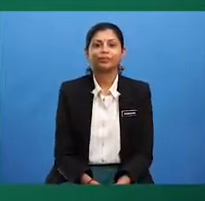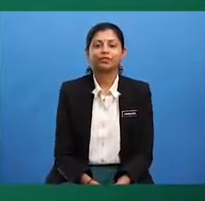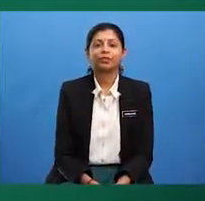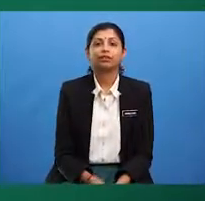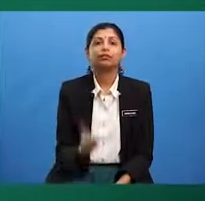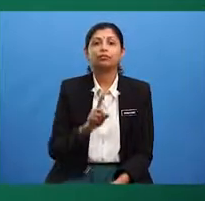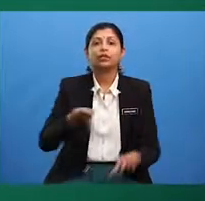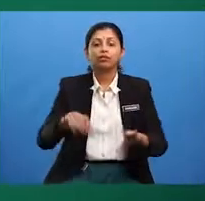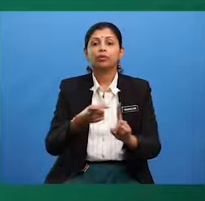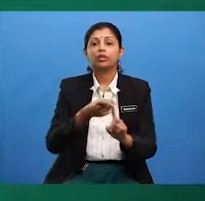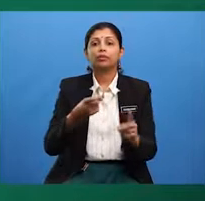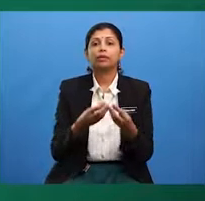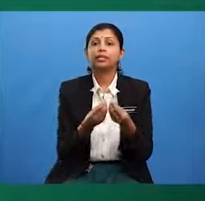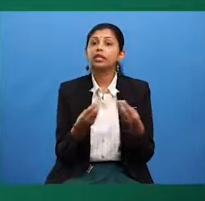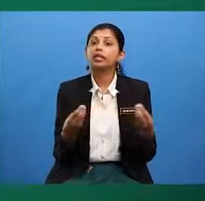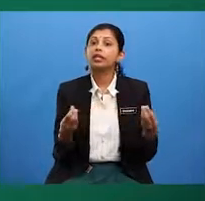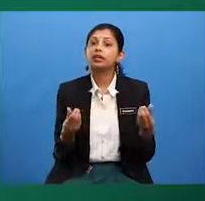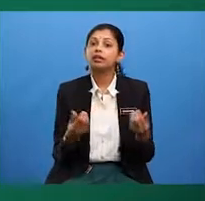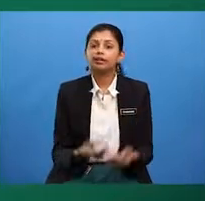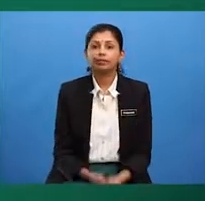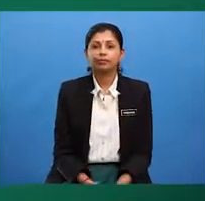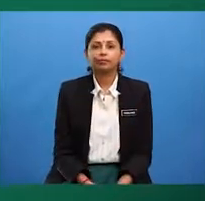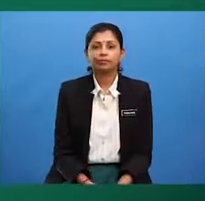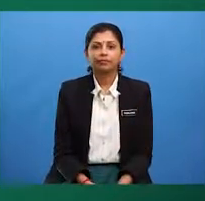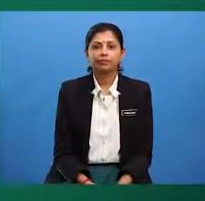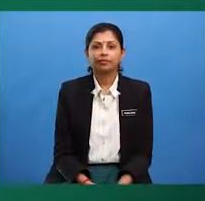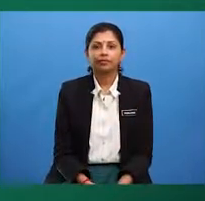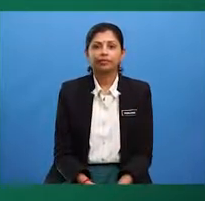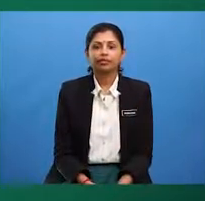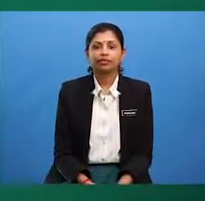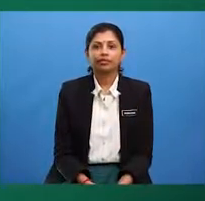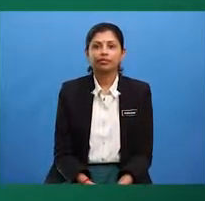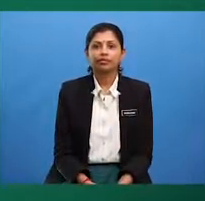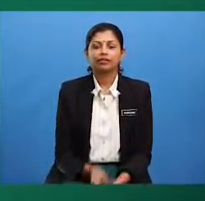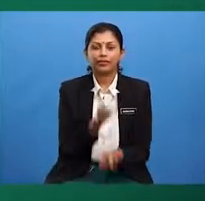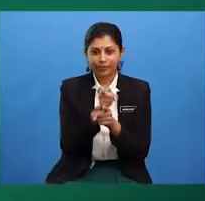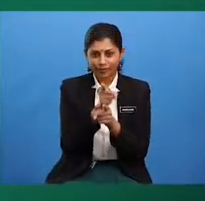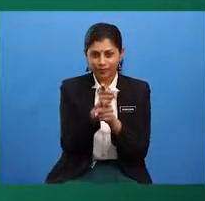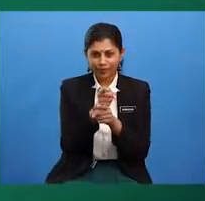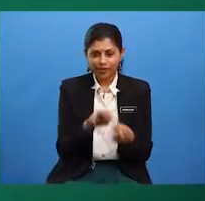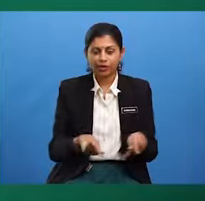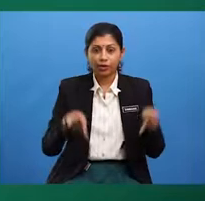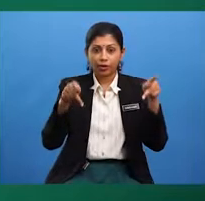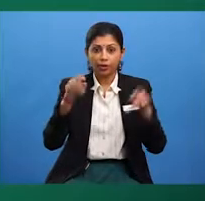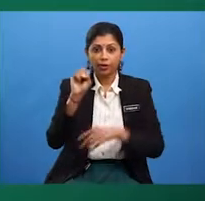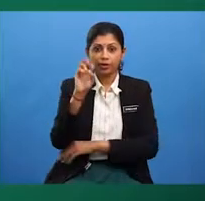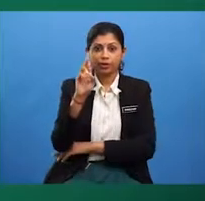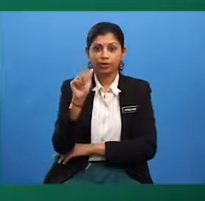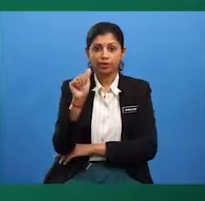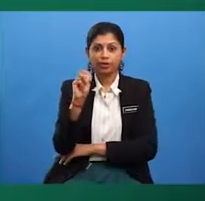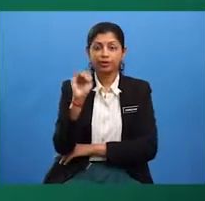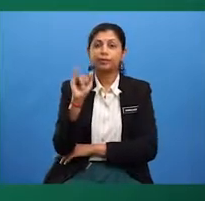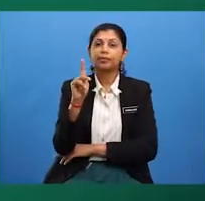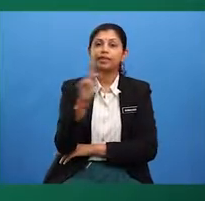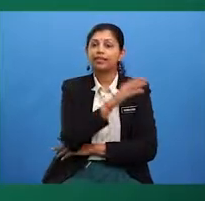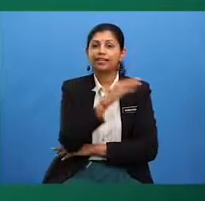diperbuat daripada bahan tanah? tepat sekali. Pasu seramik dan